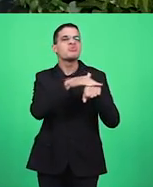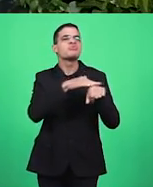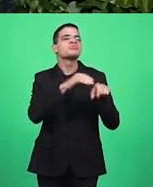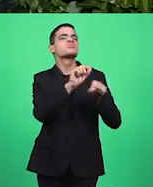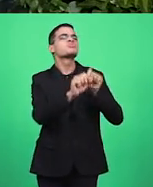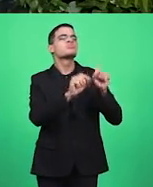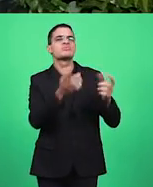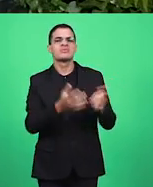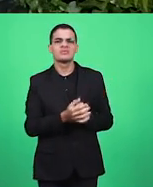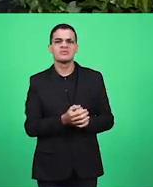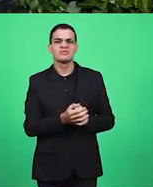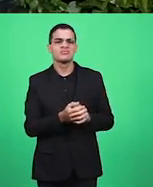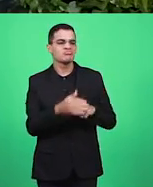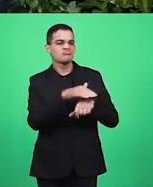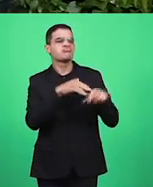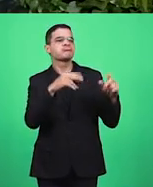вы